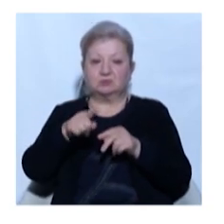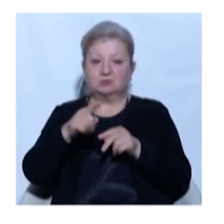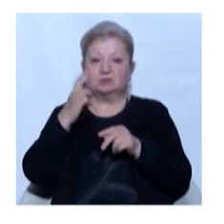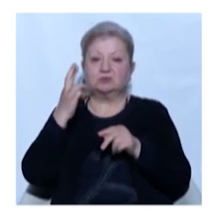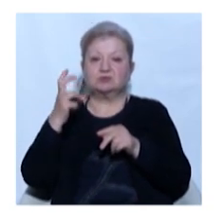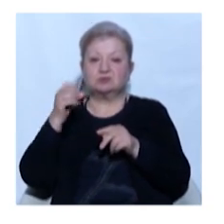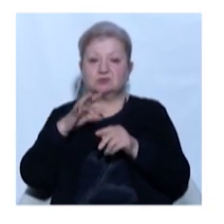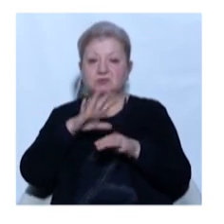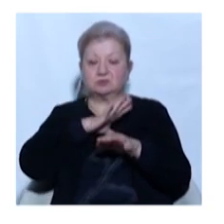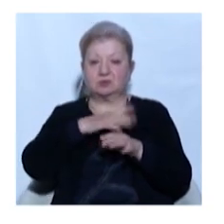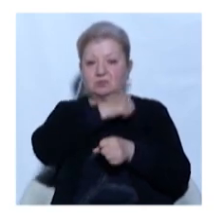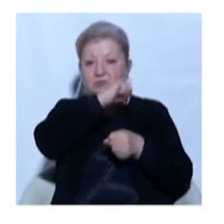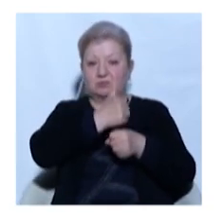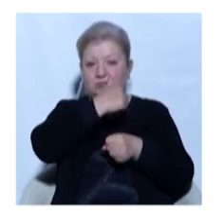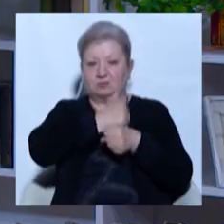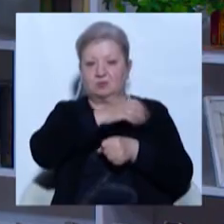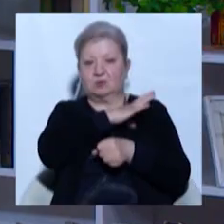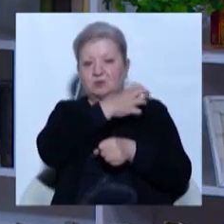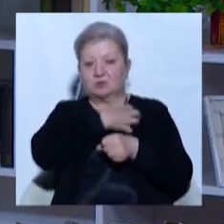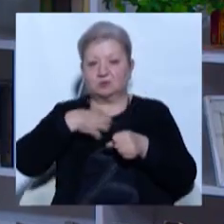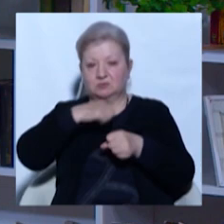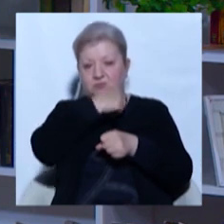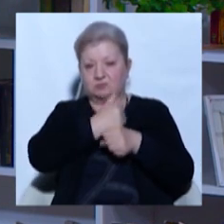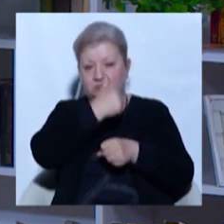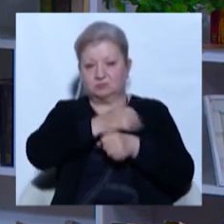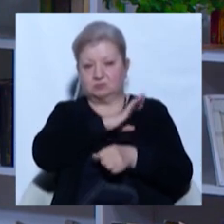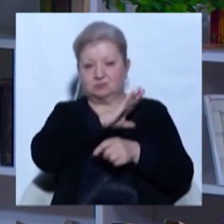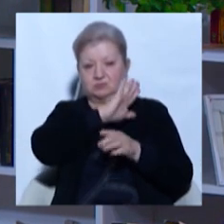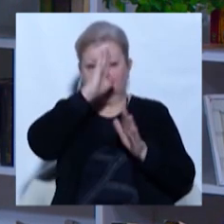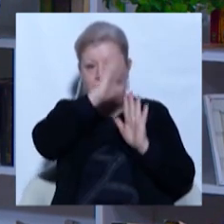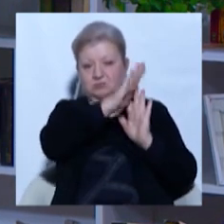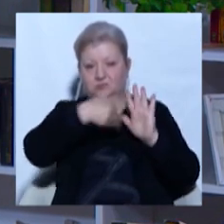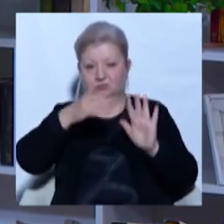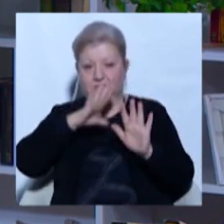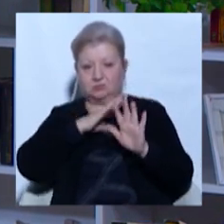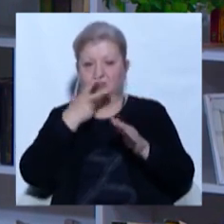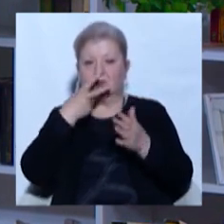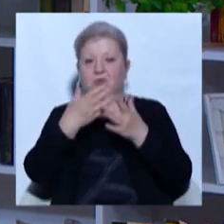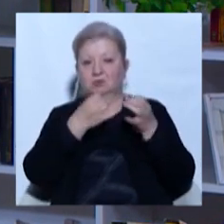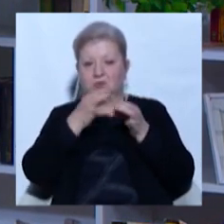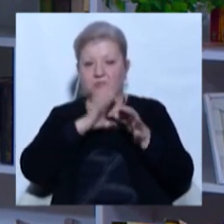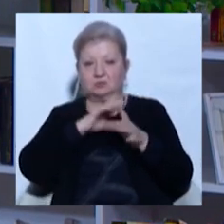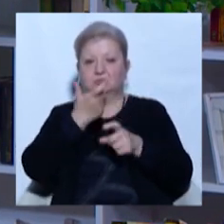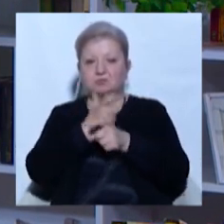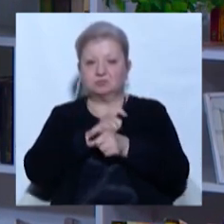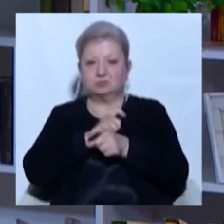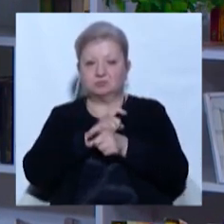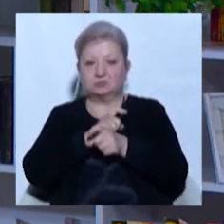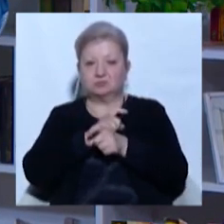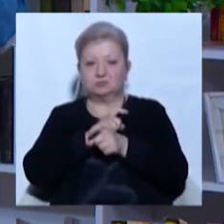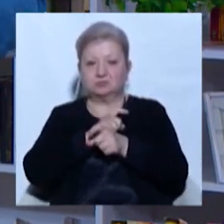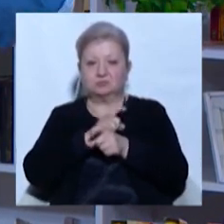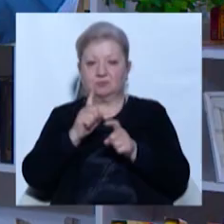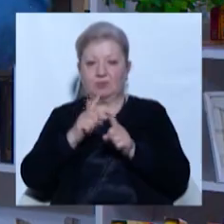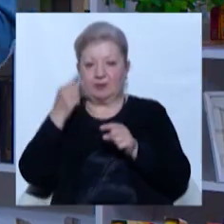დიდებულები თავისთან დაიბარა, გამაზდიანება მოთხოვა და გასამაზდიანებლად თავის ქვეყნების გასამაზდიანებლად უზარმაზარი სასულიერო რაოდენობის